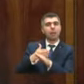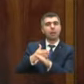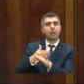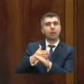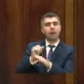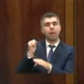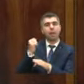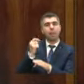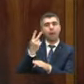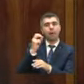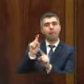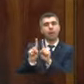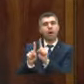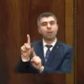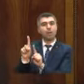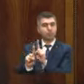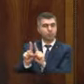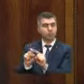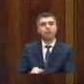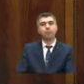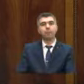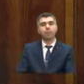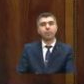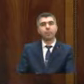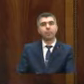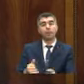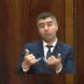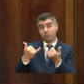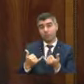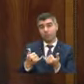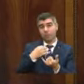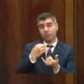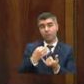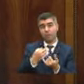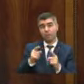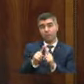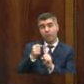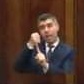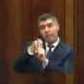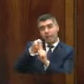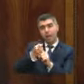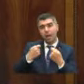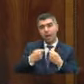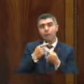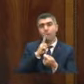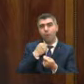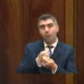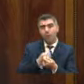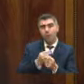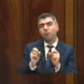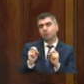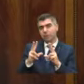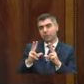سنة 2011. أنا لا أشك في نواياكم الإصلاحية السيد رئيس الحكومة، وتفرض